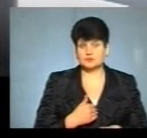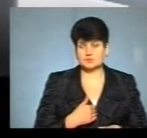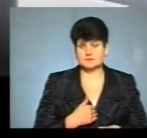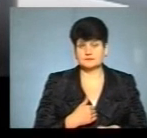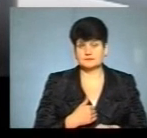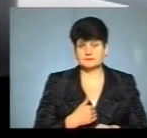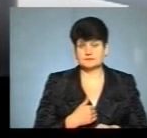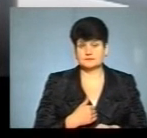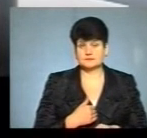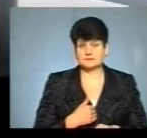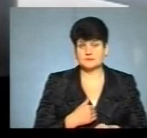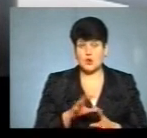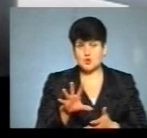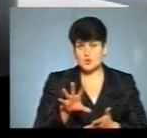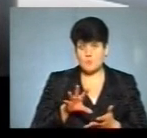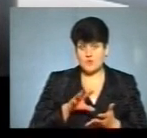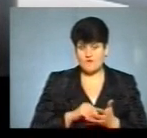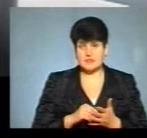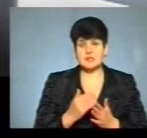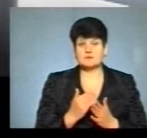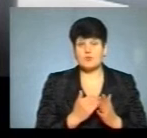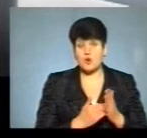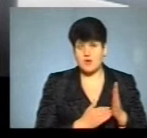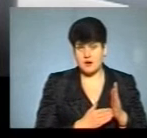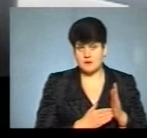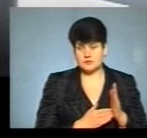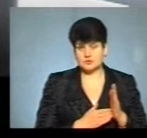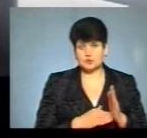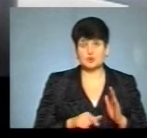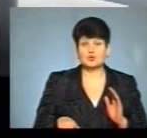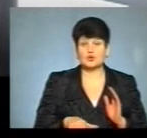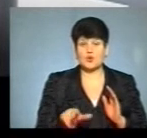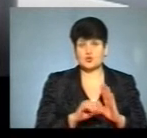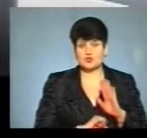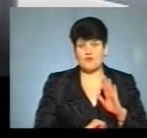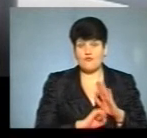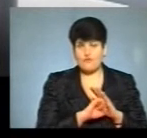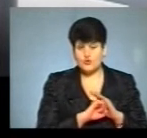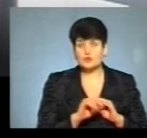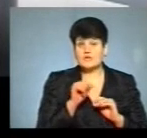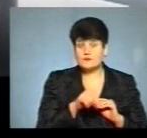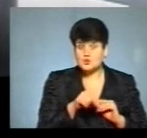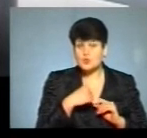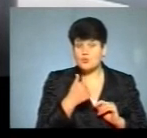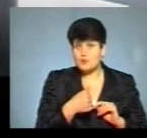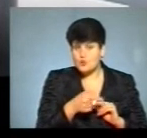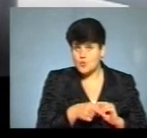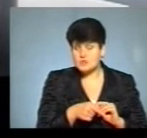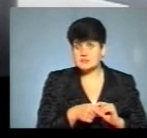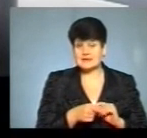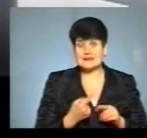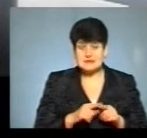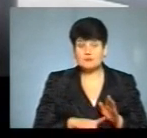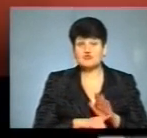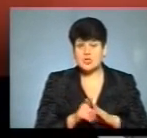хотіли скопіювати з програмою дорожнього фонду. І в тому році, коли ми над цим